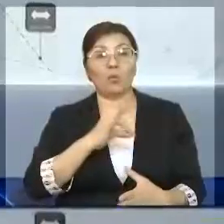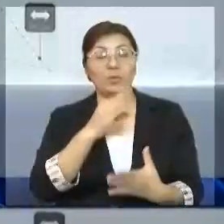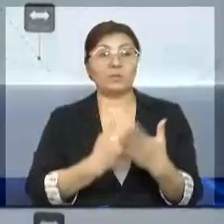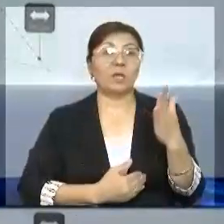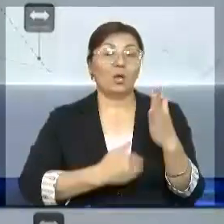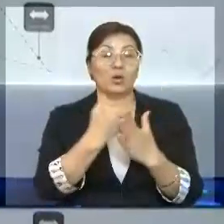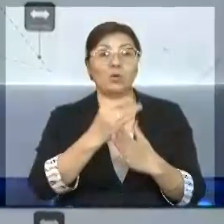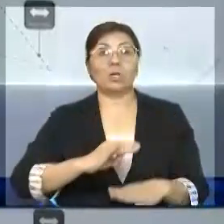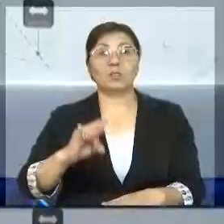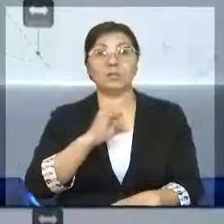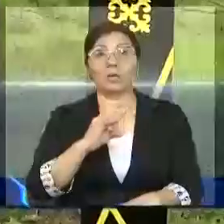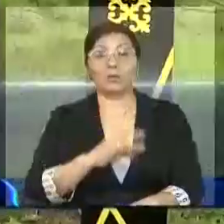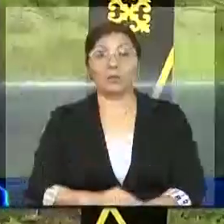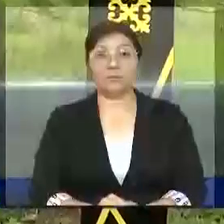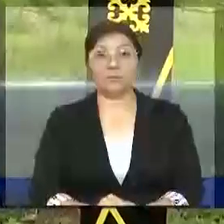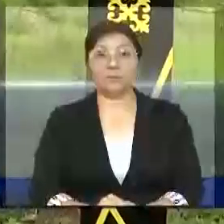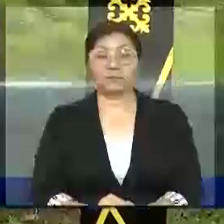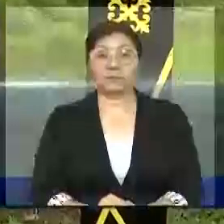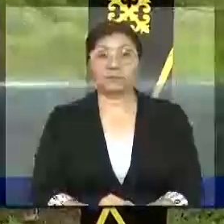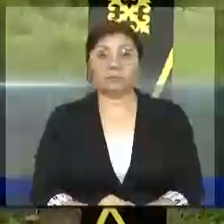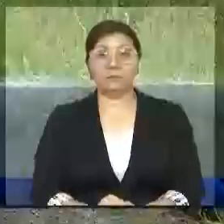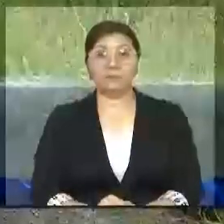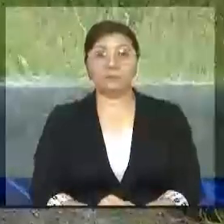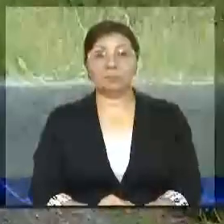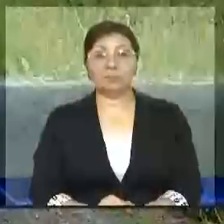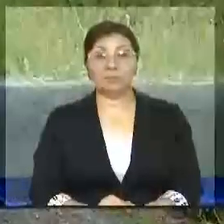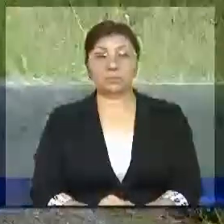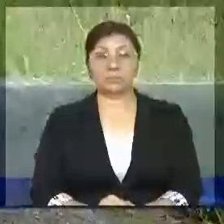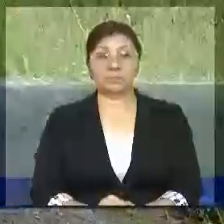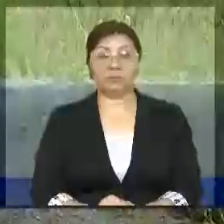ең жоғары аудан. Айжан Ерланқызы, Зарина Удба, Самат Қалекенов, Ақтөбе телеарнасы.